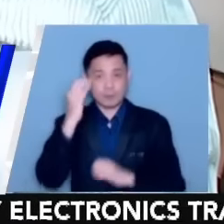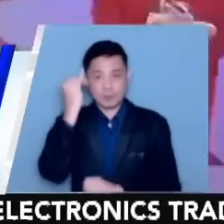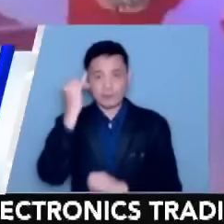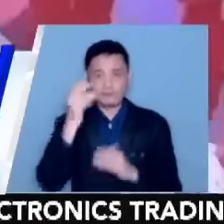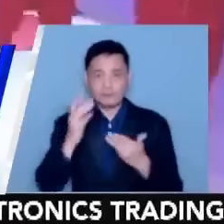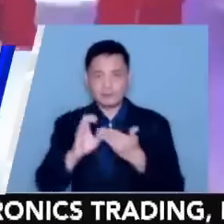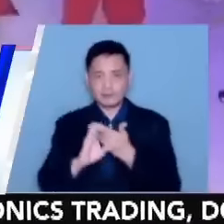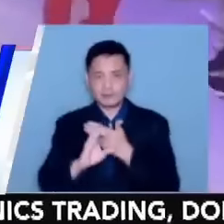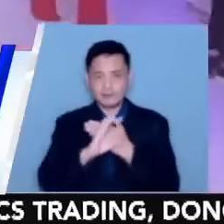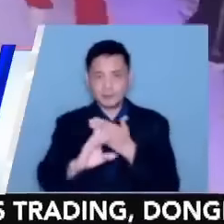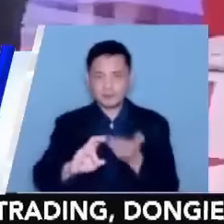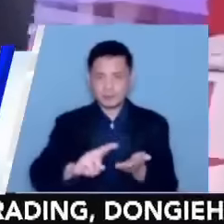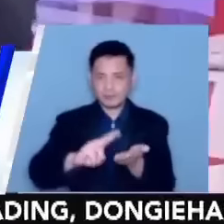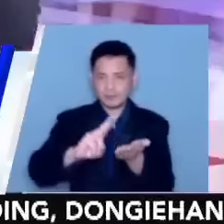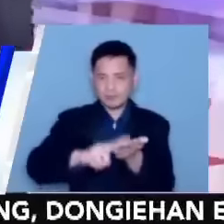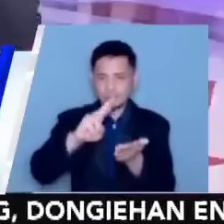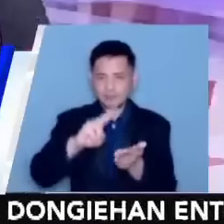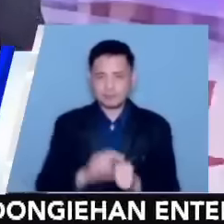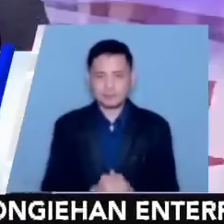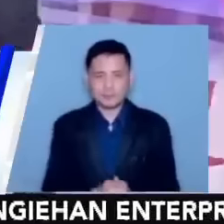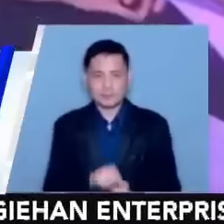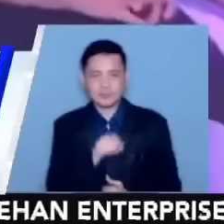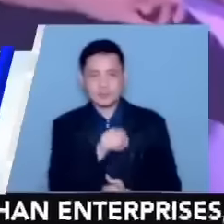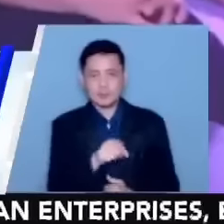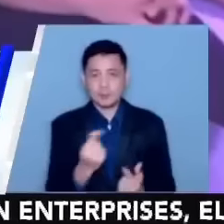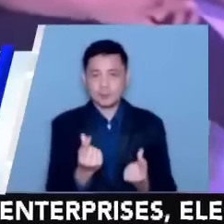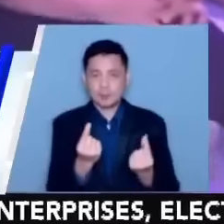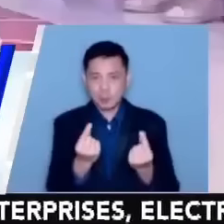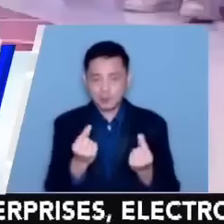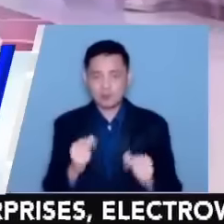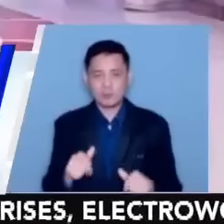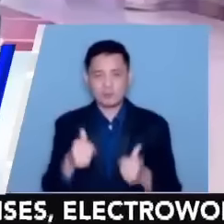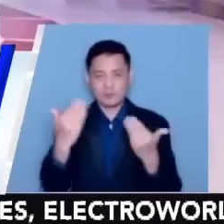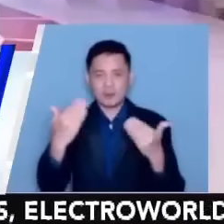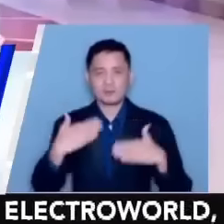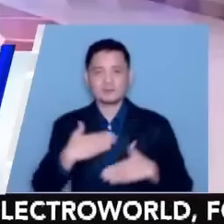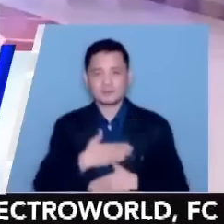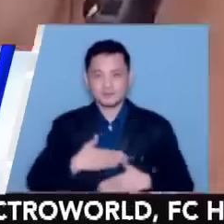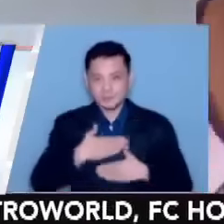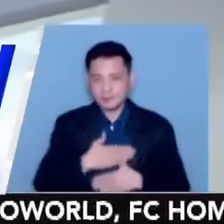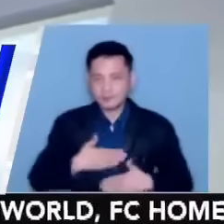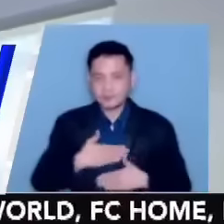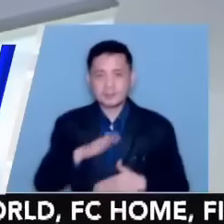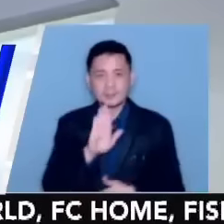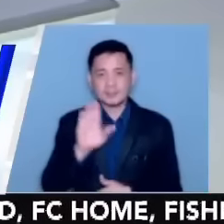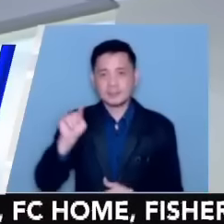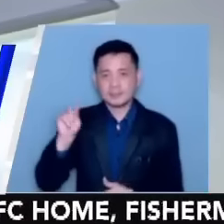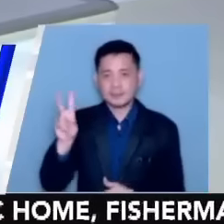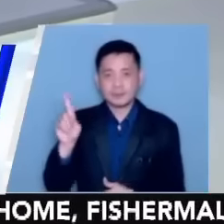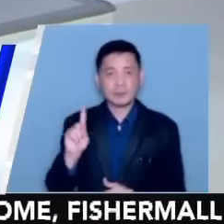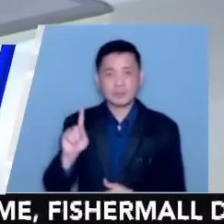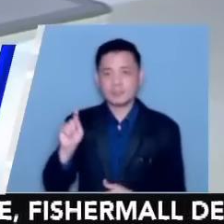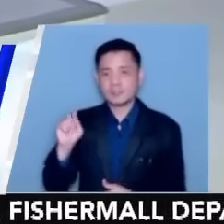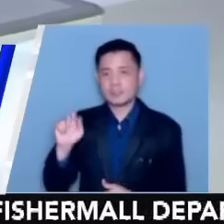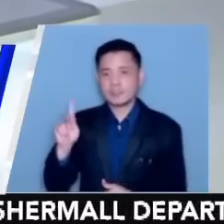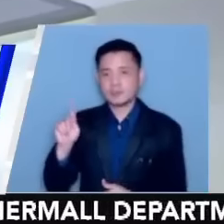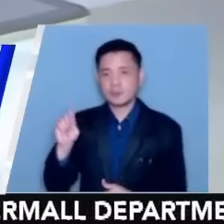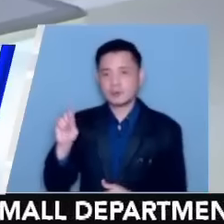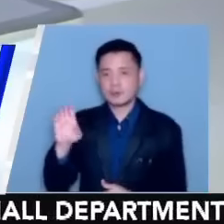Atienza. Tuloy pa rin ang paghahatid niya ng entertainment with TikTok Lock Fam. Buka natin.